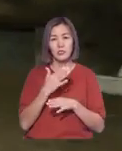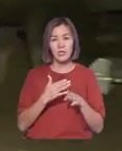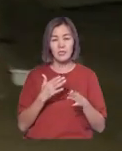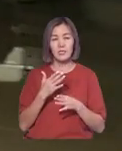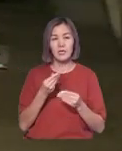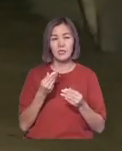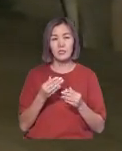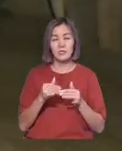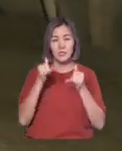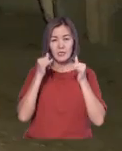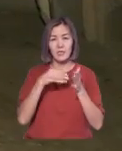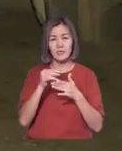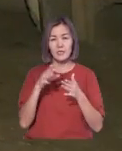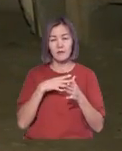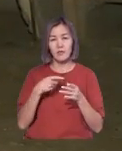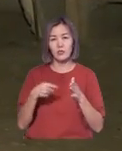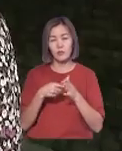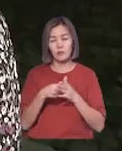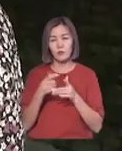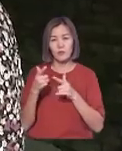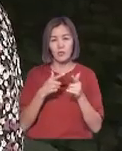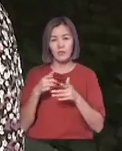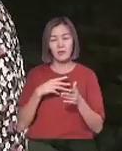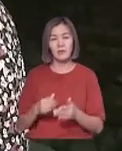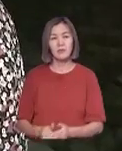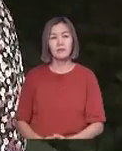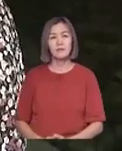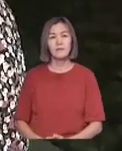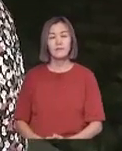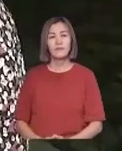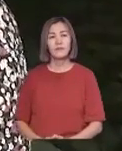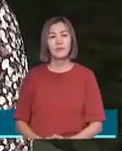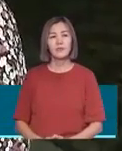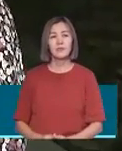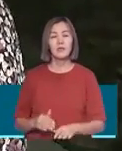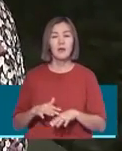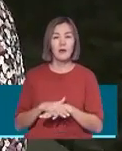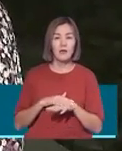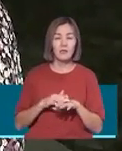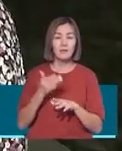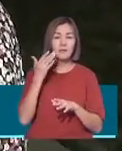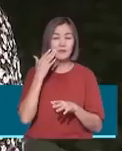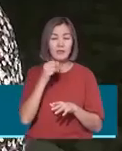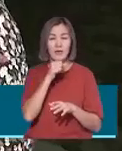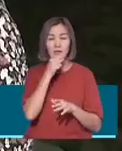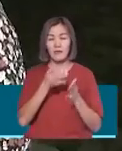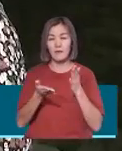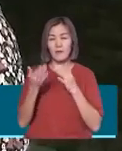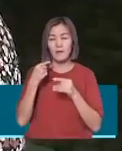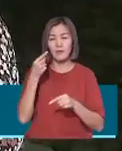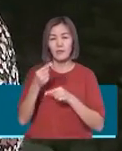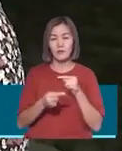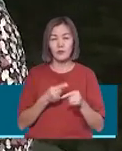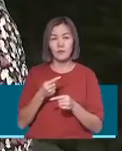сомасына ірі қара мал сатып алған. Халқымыз ол бастан төрт түлік малмен айналысқан ғой.